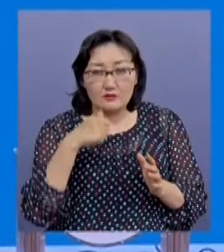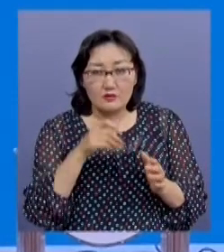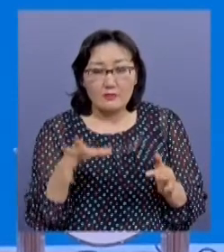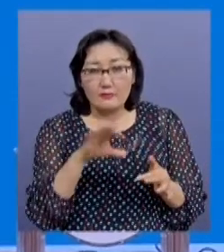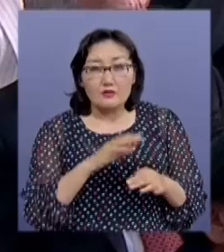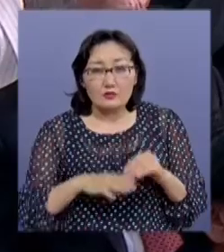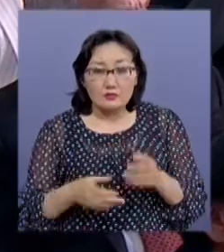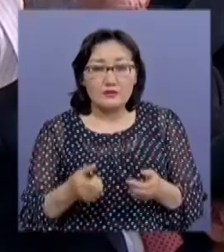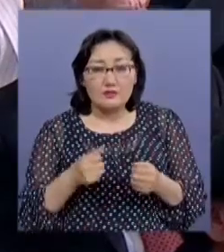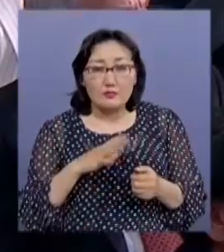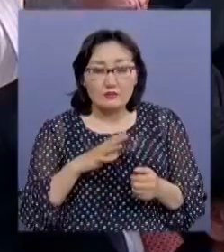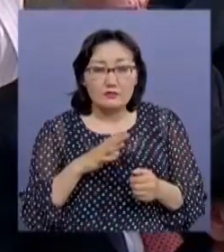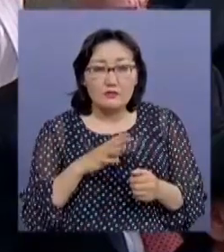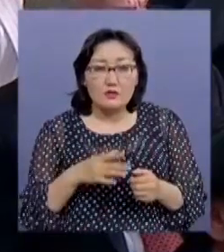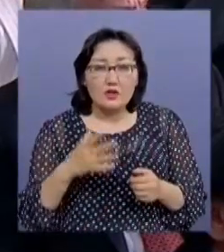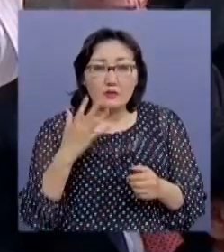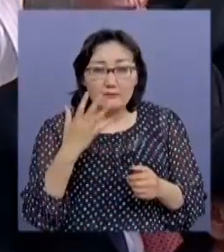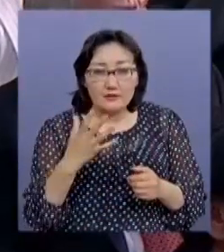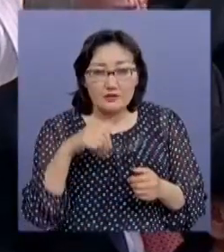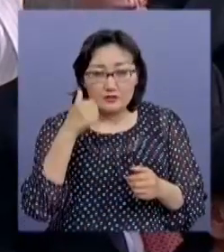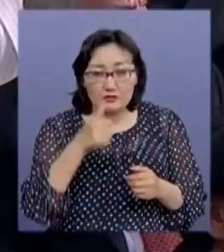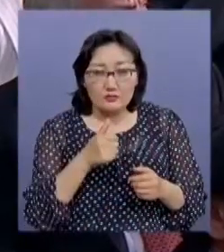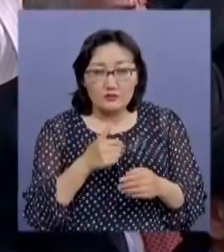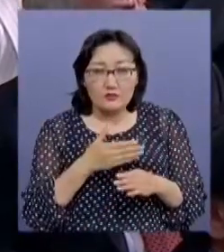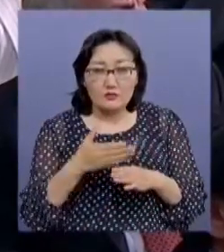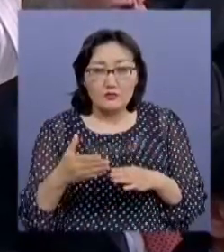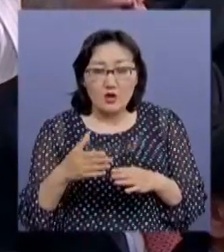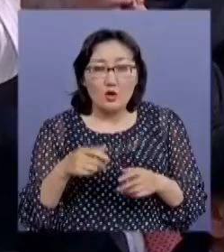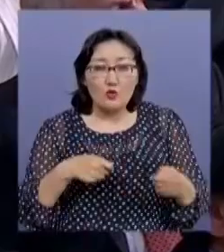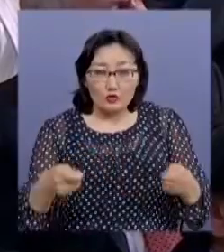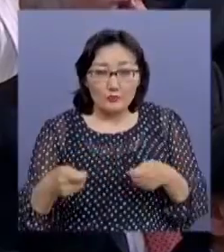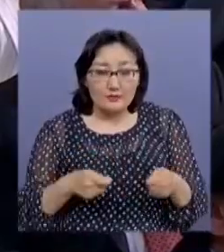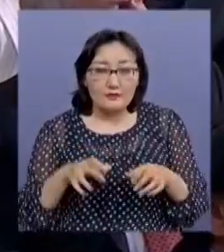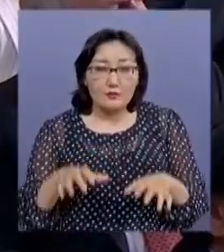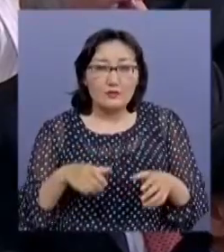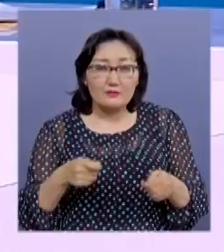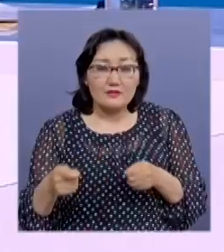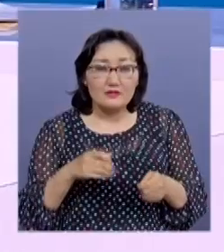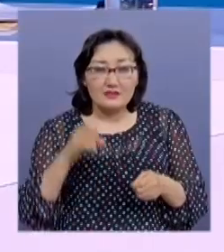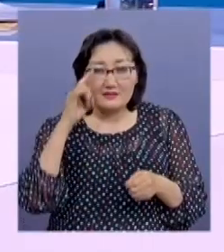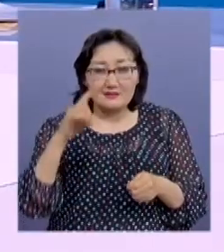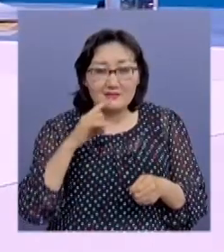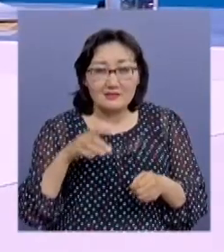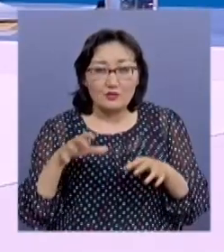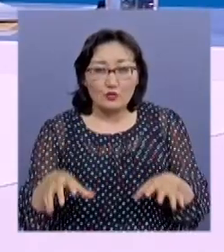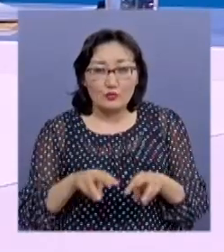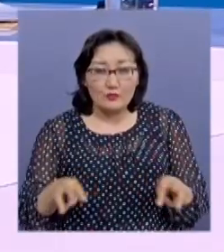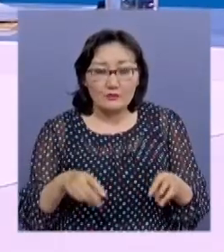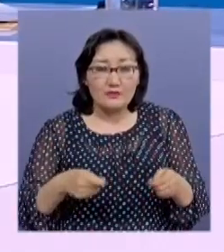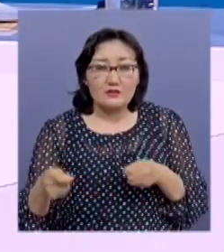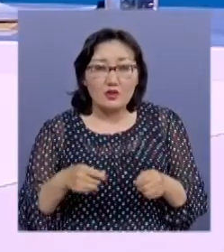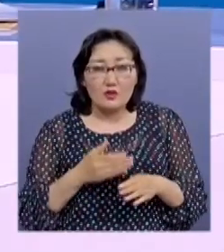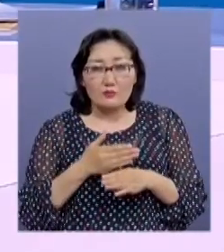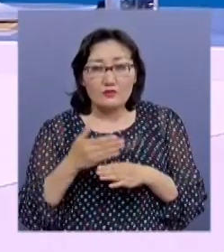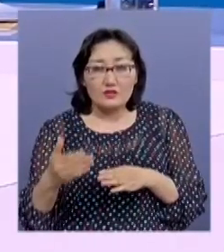болды. Одан кейін 5 жыл үкіметті басқардым. Қазақстанның үкіметін басқардым. Содан